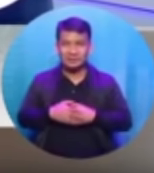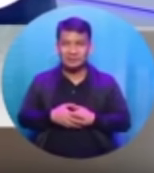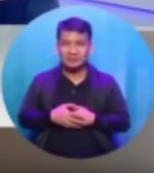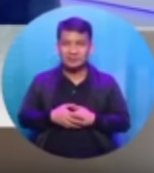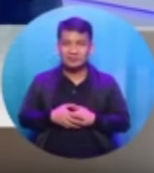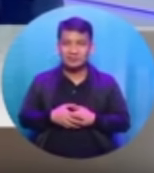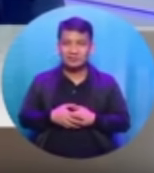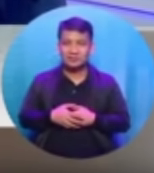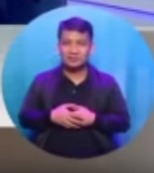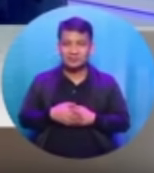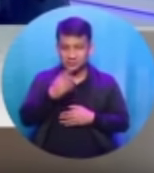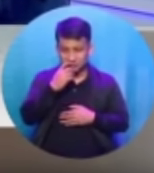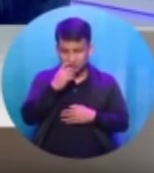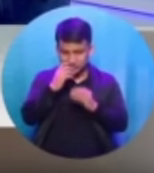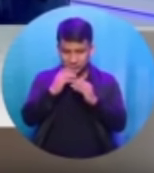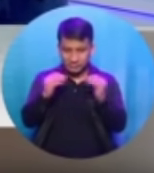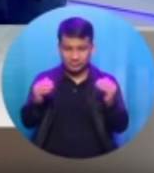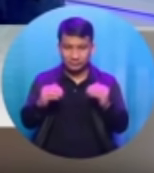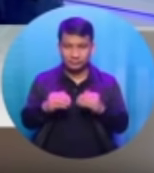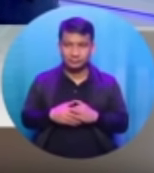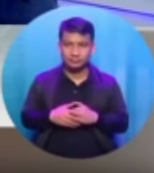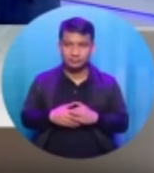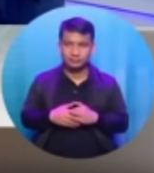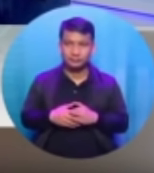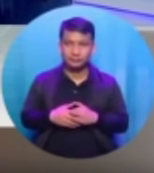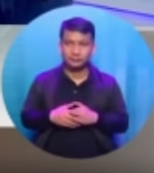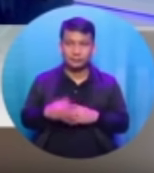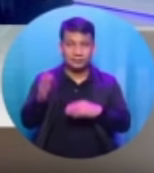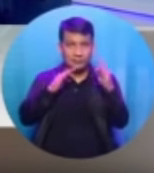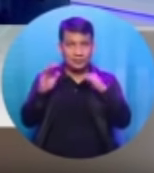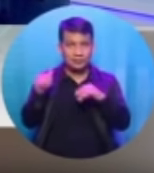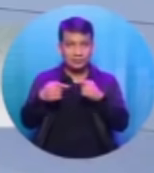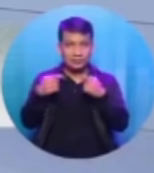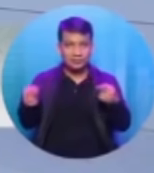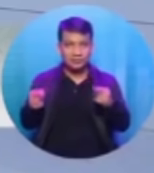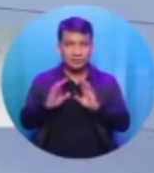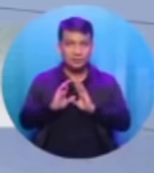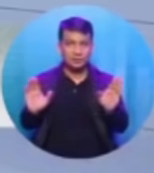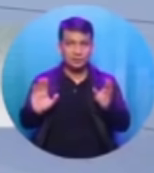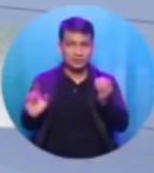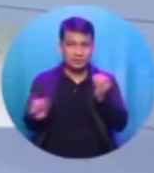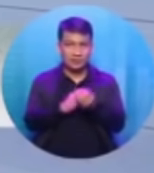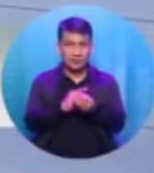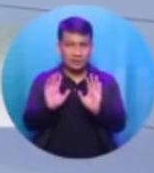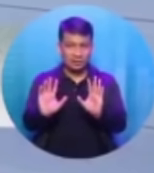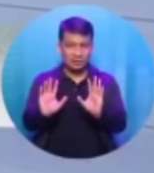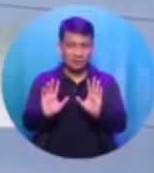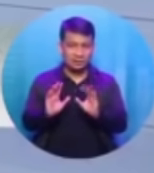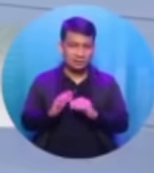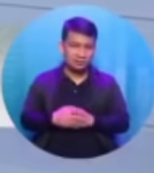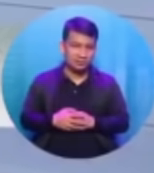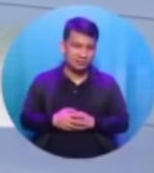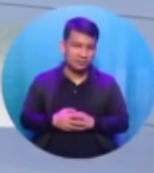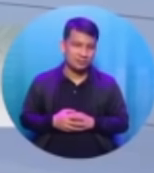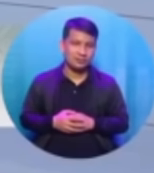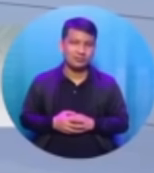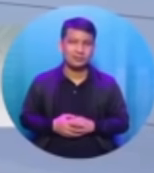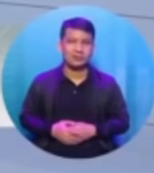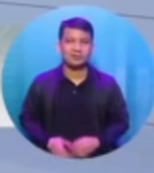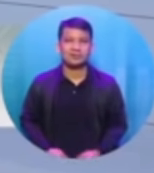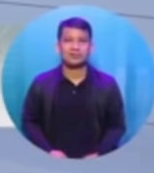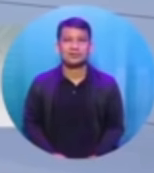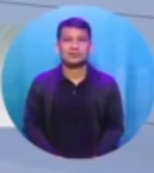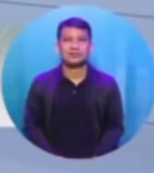Ano? Opo. Sige, ma'am. Para hindi tayo magkaroon ng Opo. Para hindi tayo magkaroon ng hidwaan, huwag niyo paalisin yung mga tao, ma'am. Huwag tayo maghihidwaan.